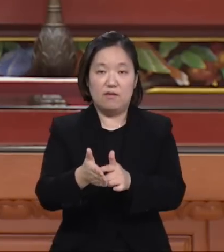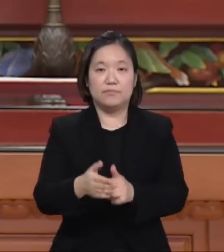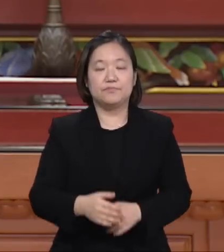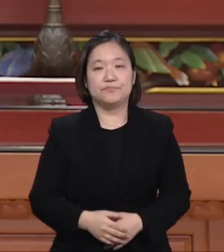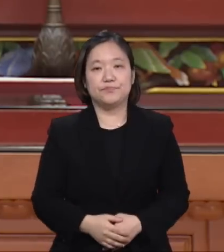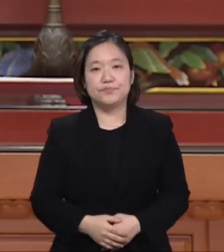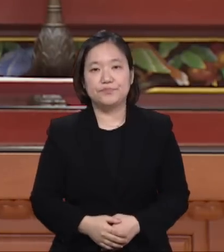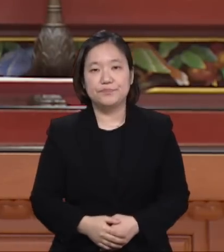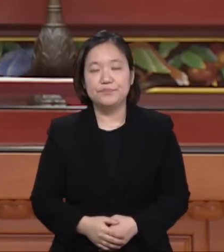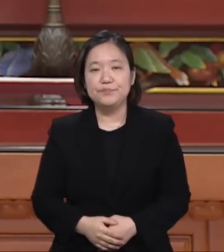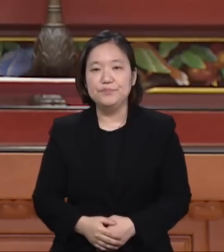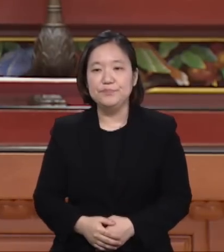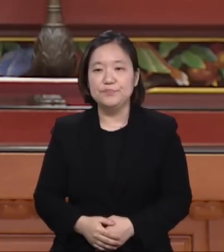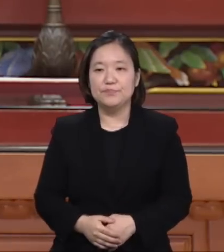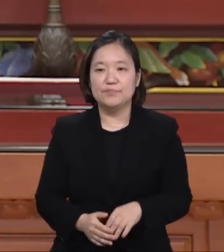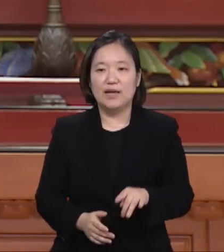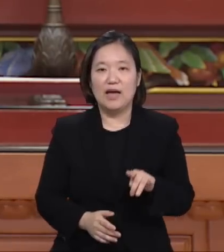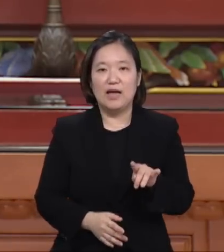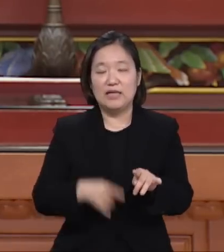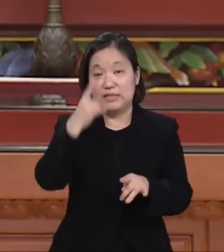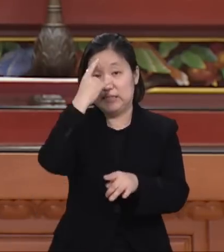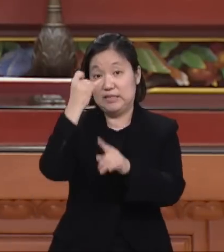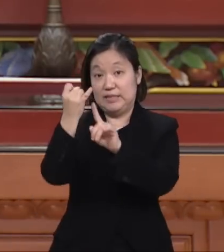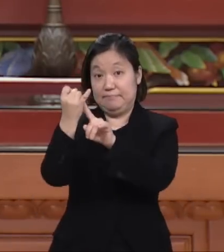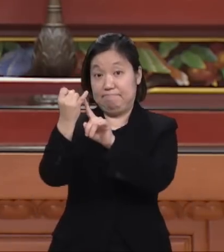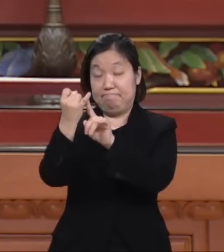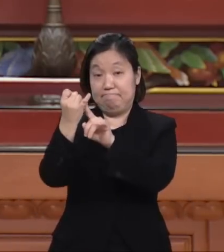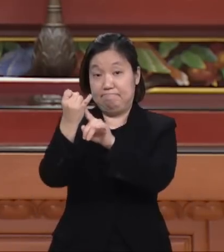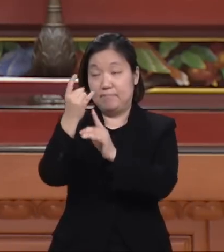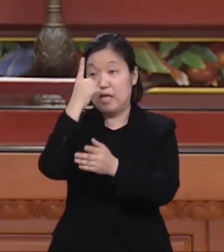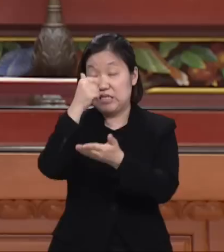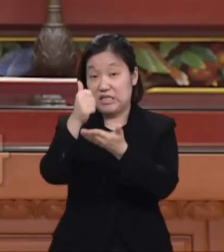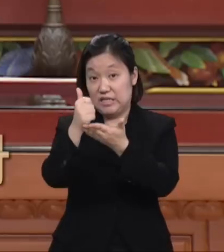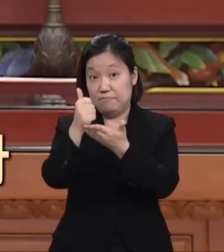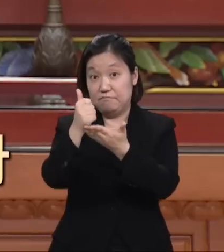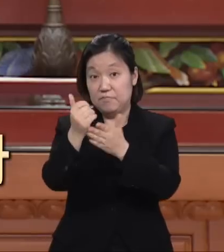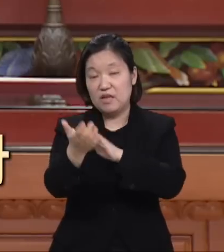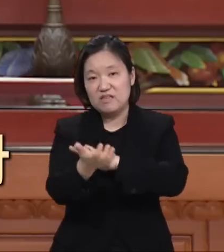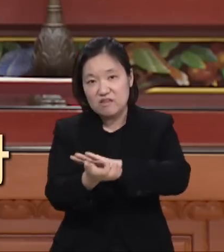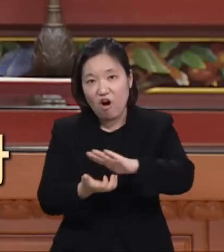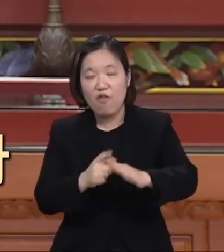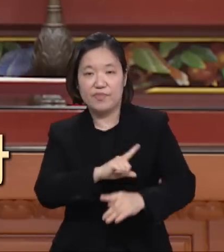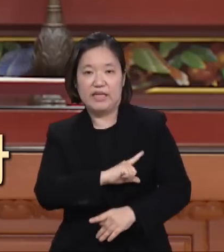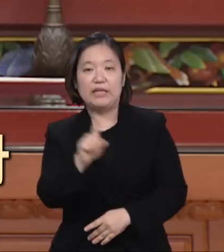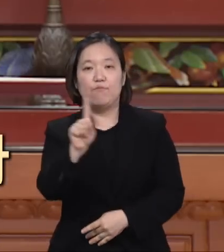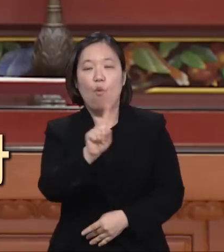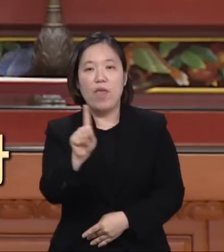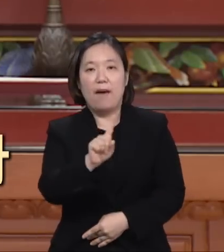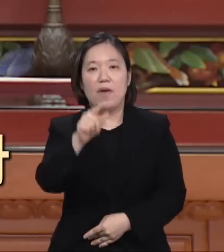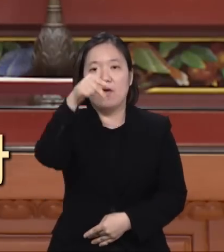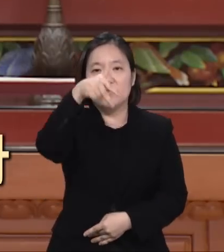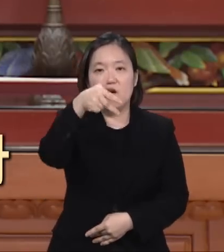그리고 그분의 속명이 출가기 전에 속명이 정인자